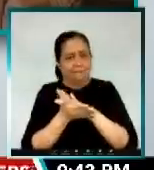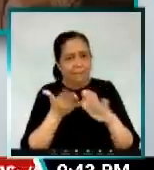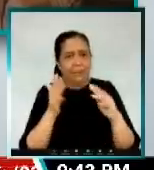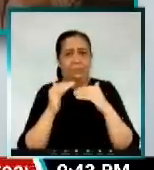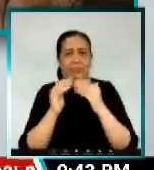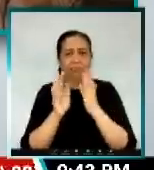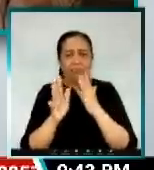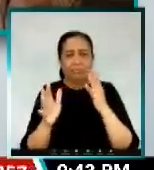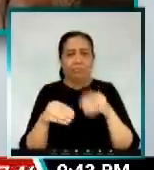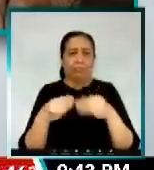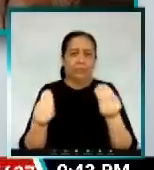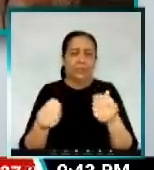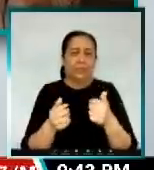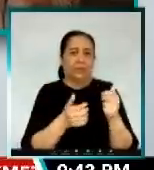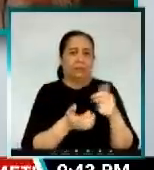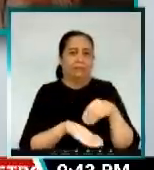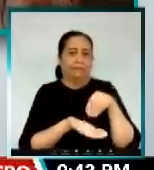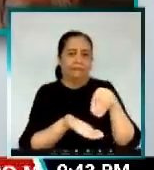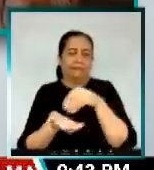ayuda?